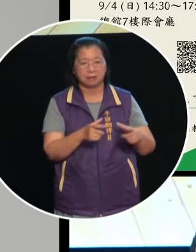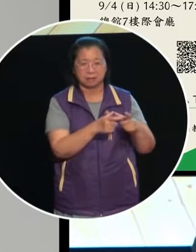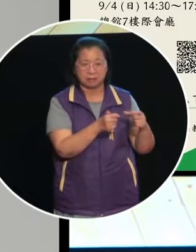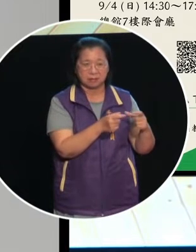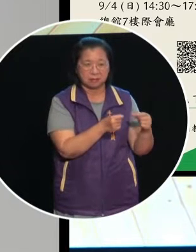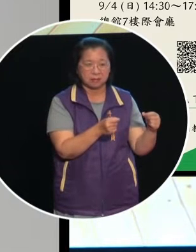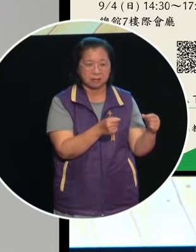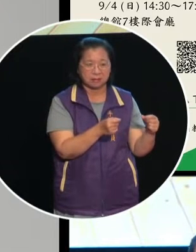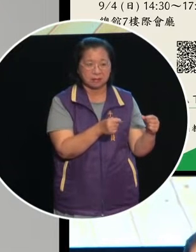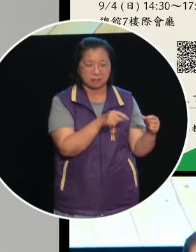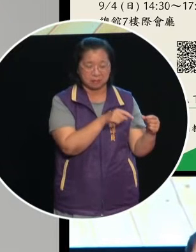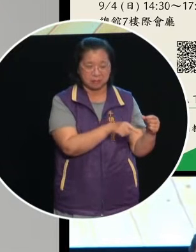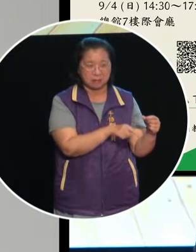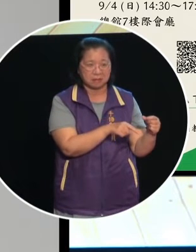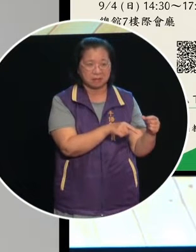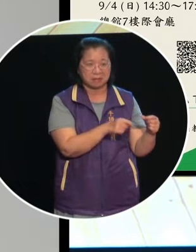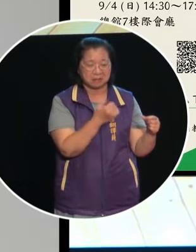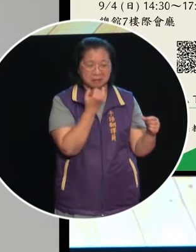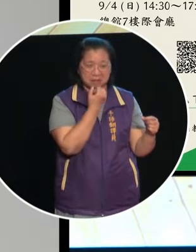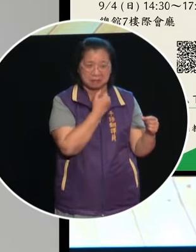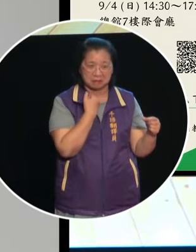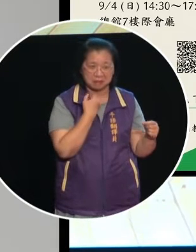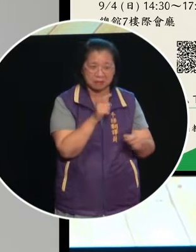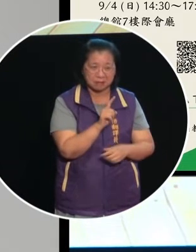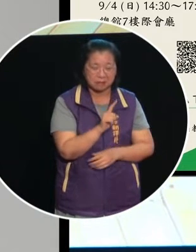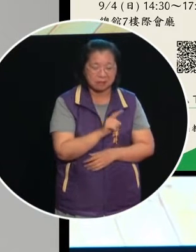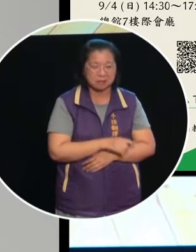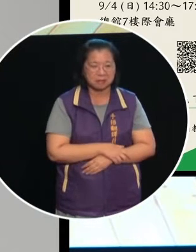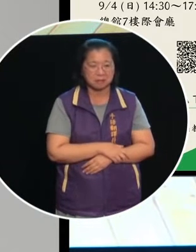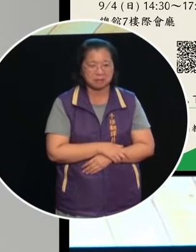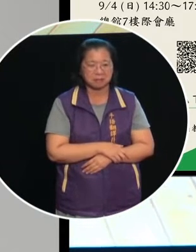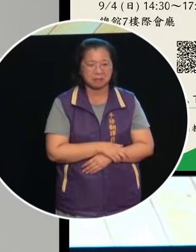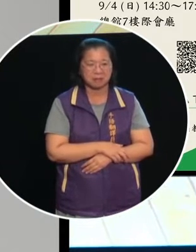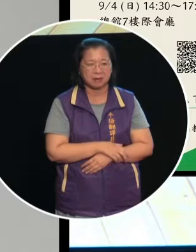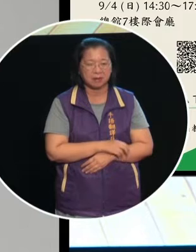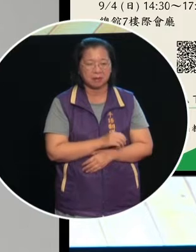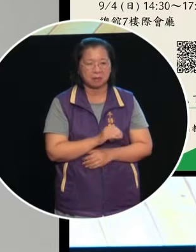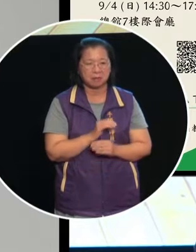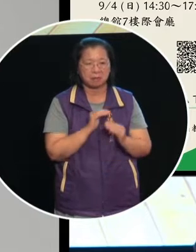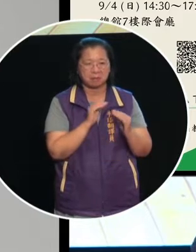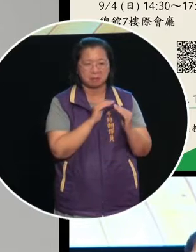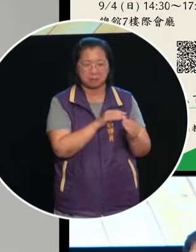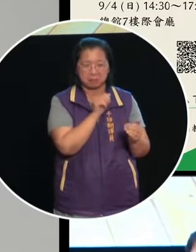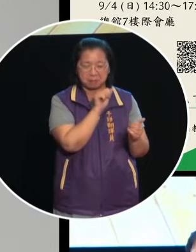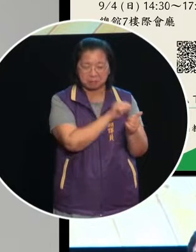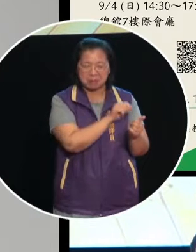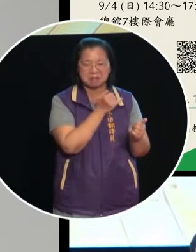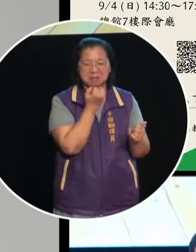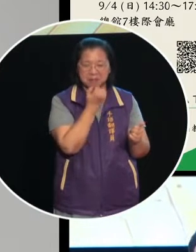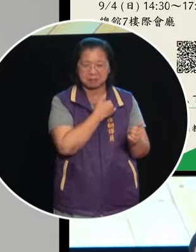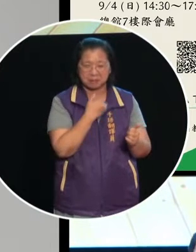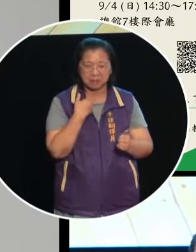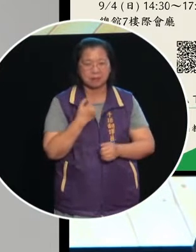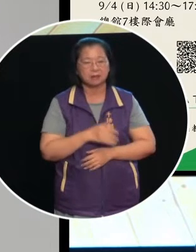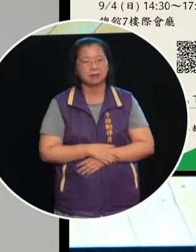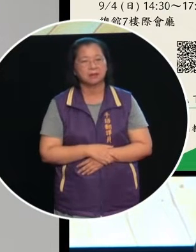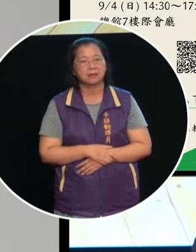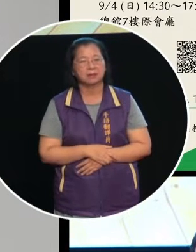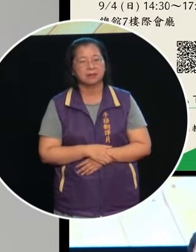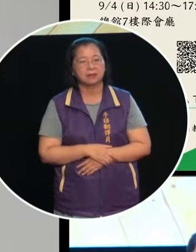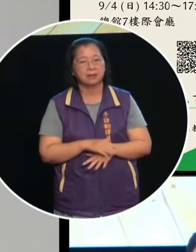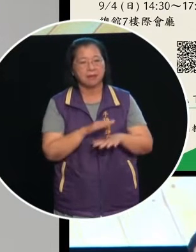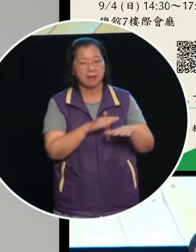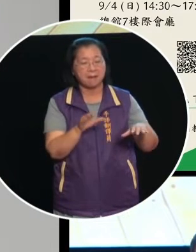没有一个，还就可能有一个摇摆的可能性。所以习近平一直都锁定日本，所以安倍先